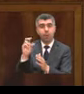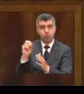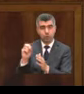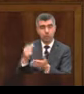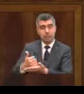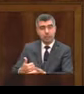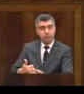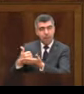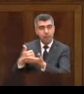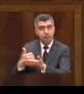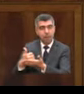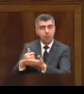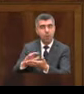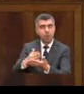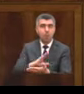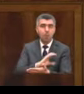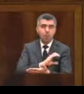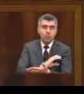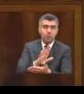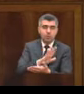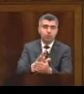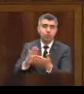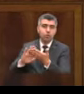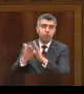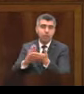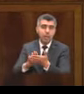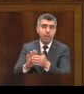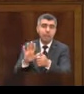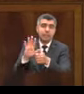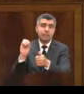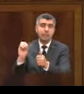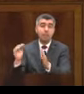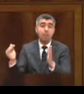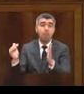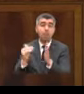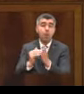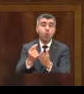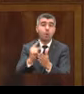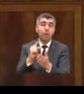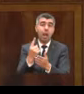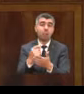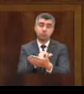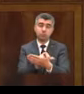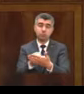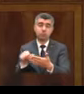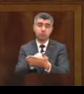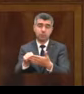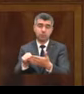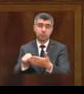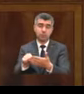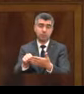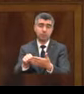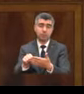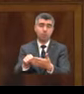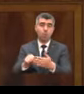مراكز استماع والتوجيه للنساء اللي هما ضحايا العنف 60 مليون ديال الدرهم من 2015 إلى الآن، التي